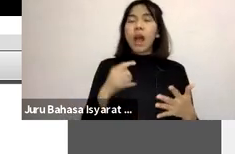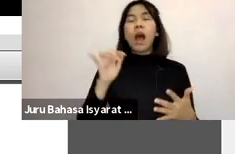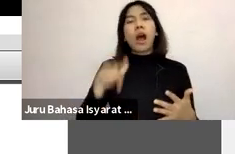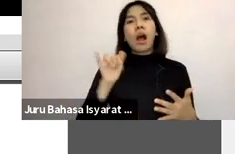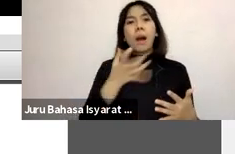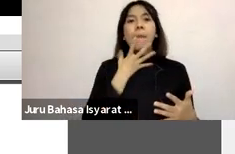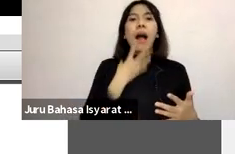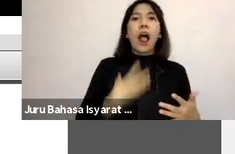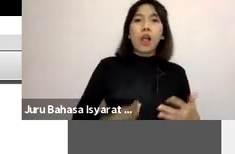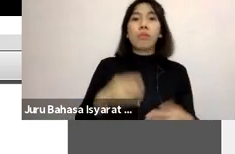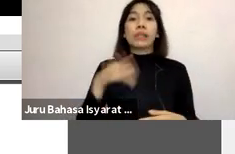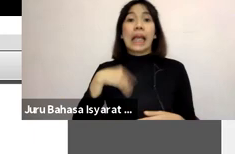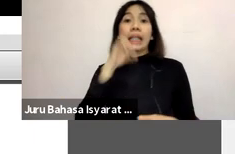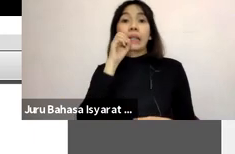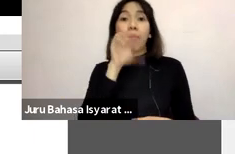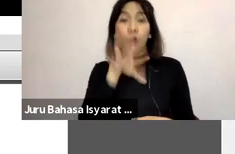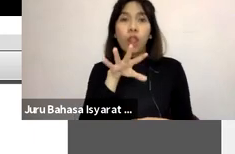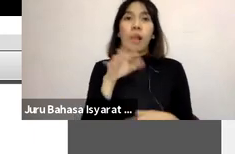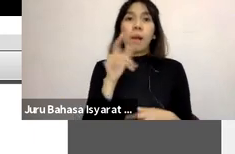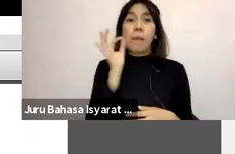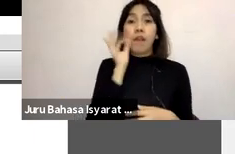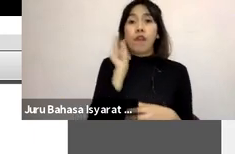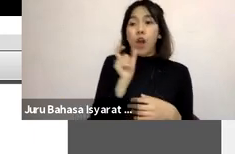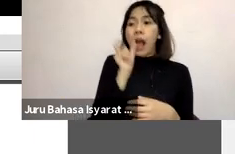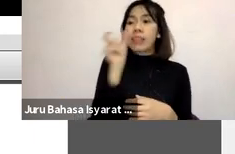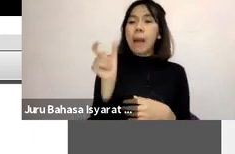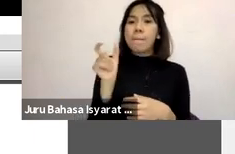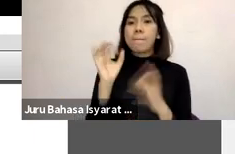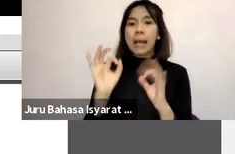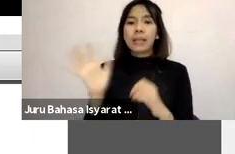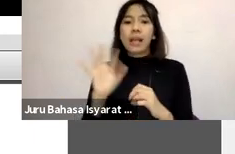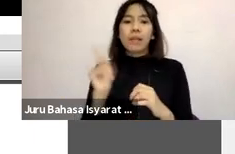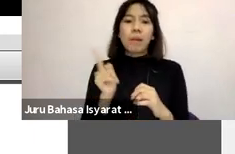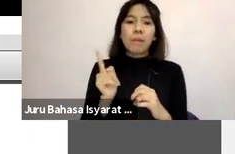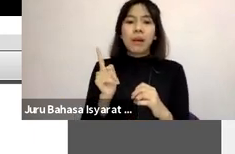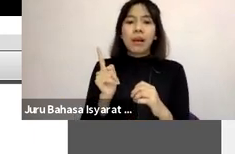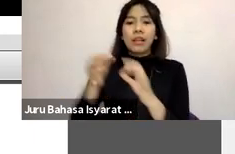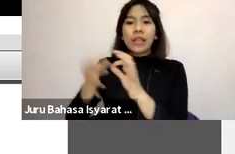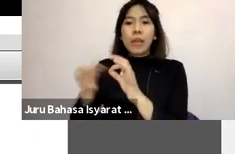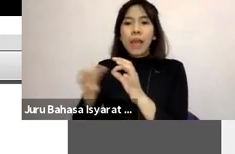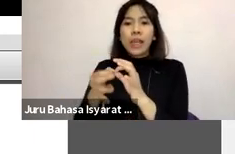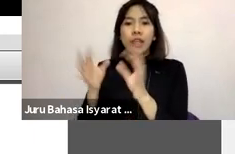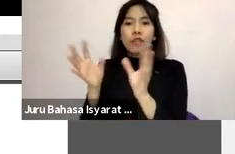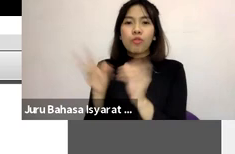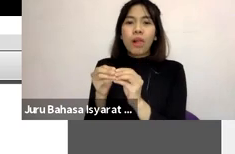sebutlah mohon maaf kalau istilah Saya tidak pas pro-kontra anthracite dan bisindo